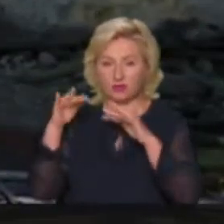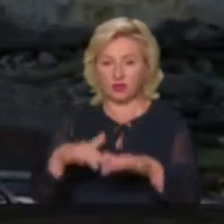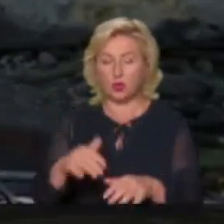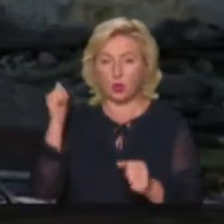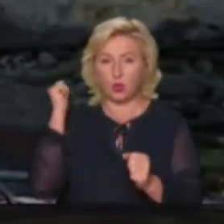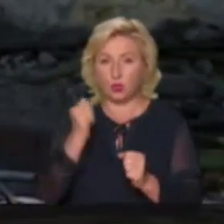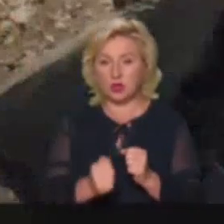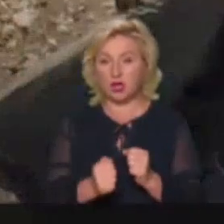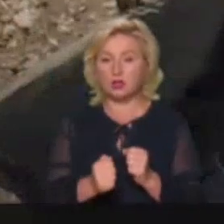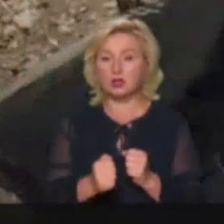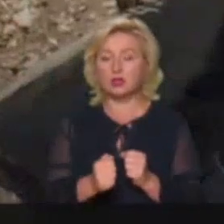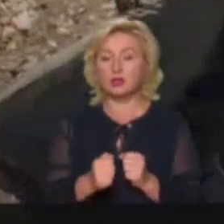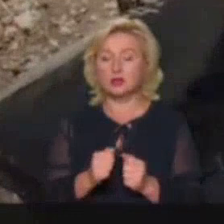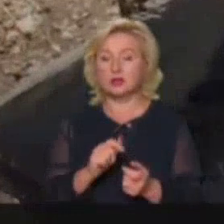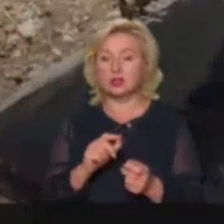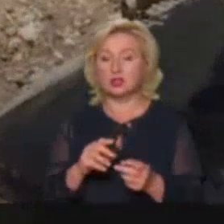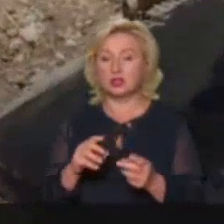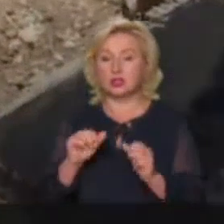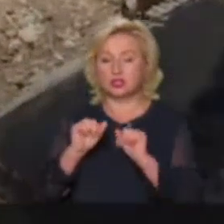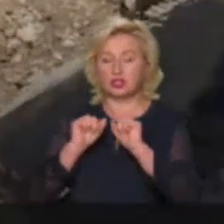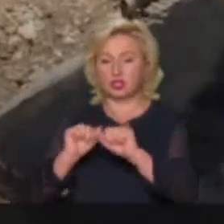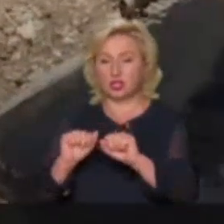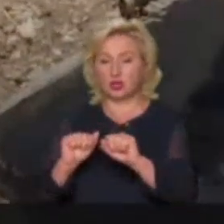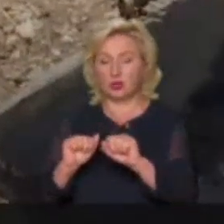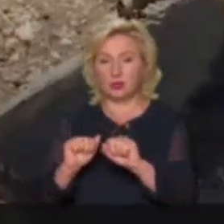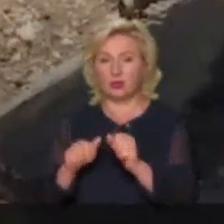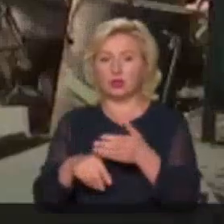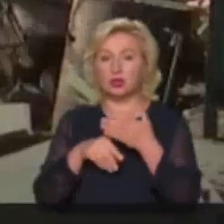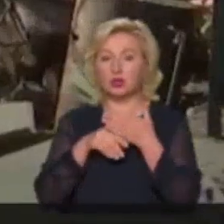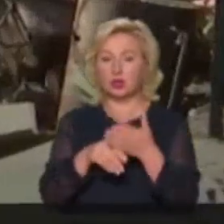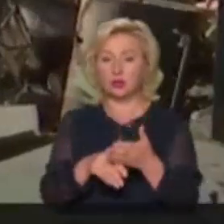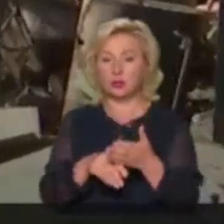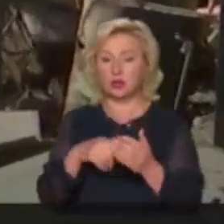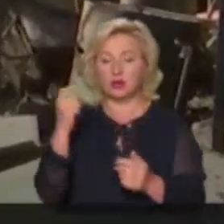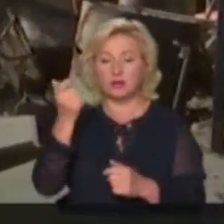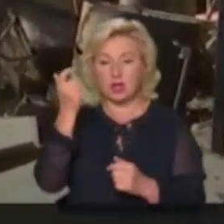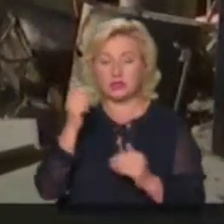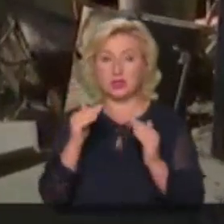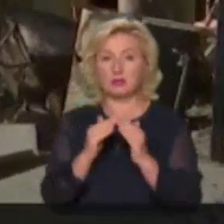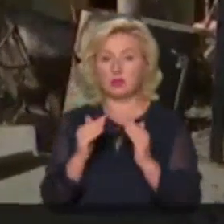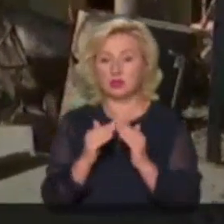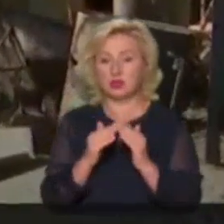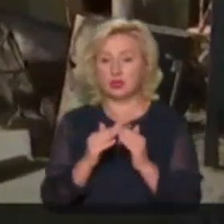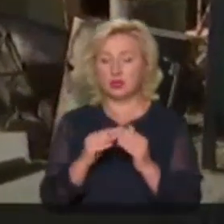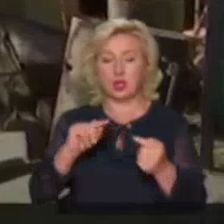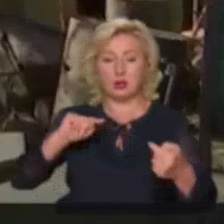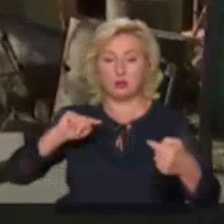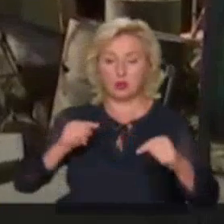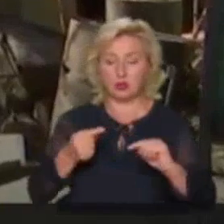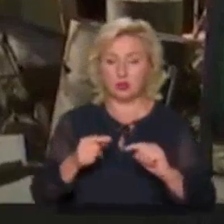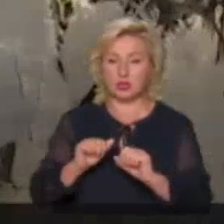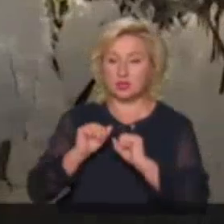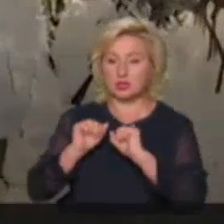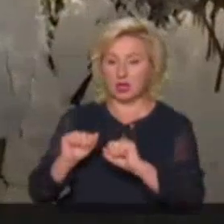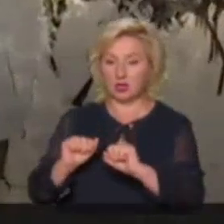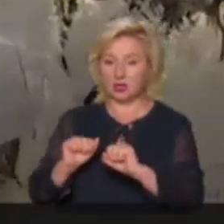і стала таким щитом, який допоміг власникам будинку навпроти якраз захиститися